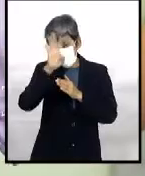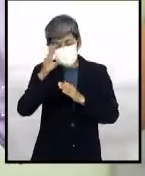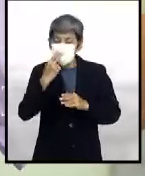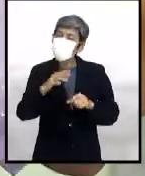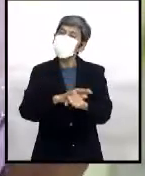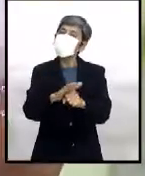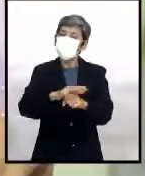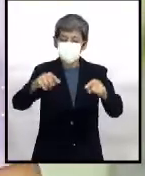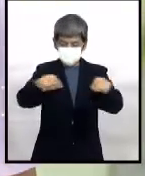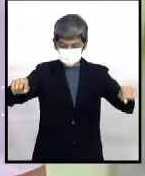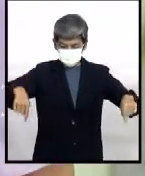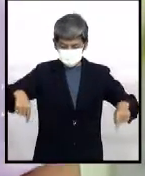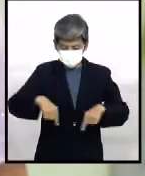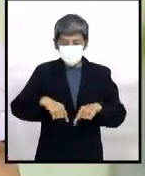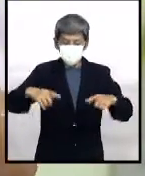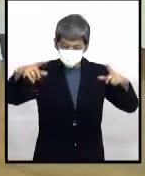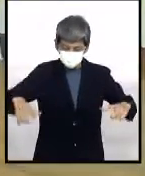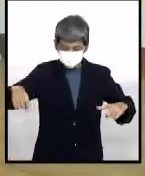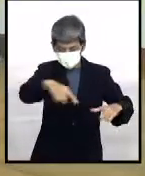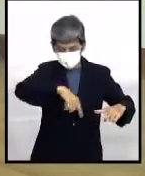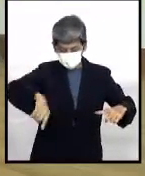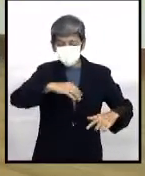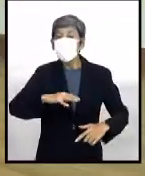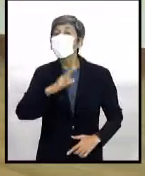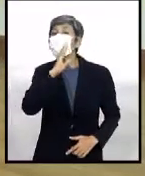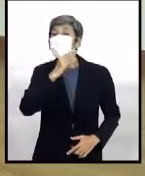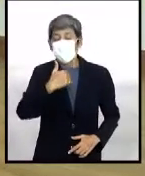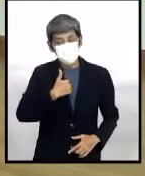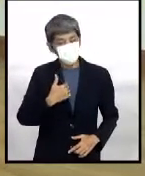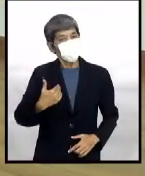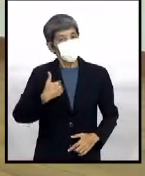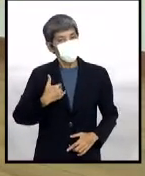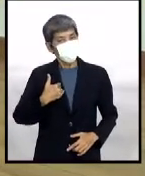าก็ไม่ได้กว้างขวางนะฮะที่บังคับอยู่เนี่ยก็เลยมีความรู้สึกว่าถ้าอย่างนั้นถ้าเรามี